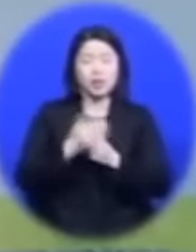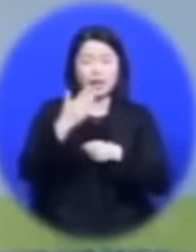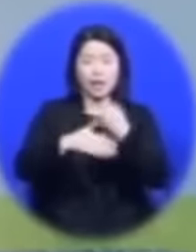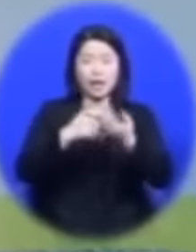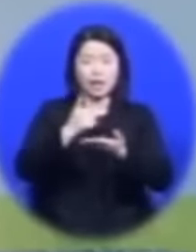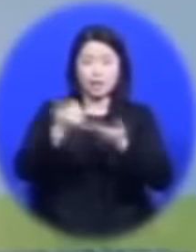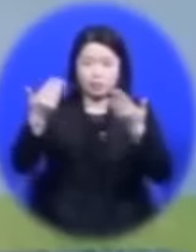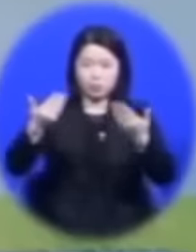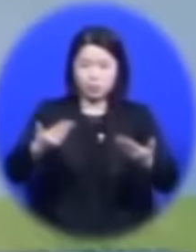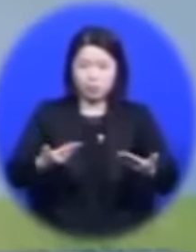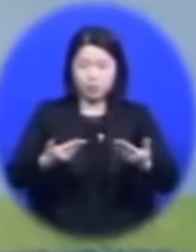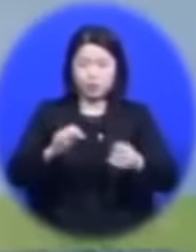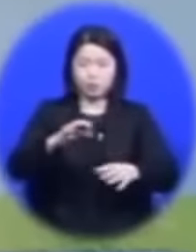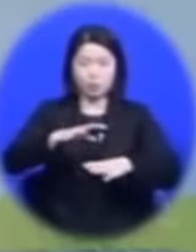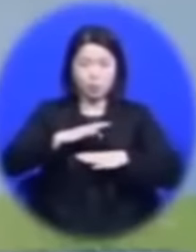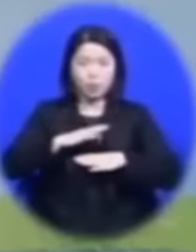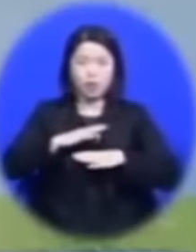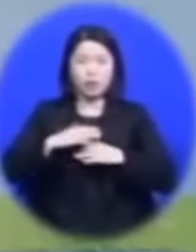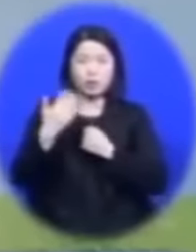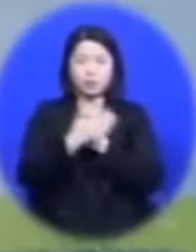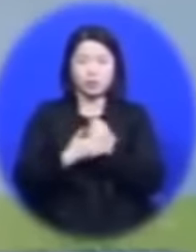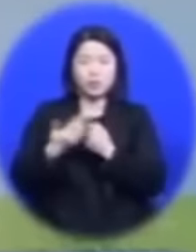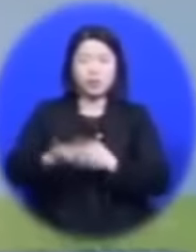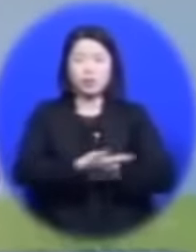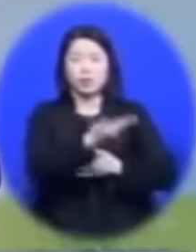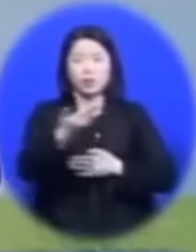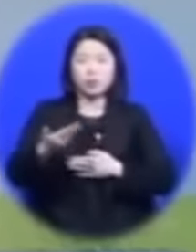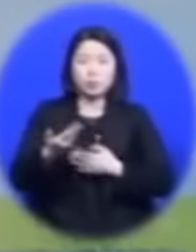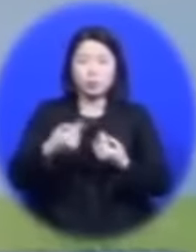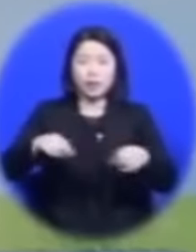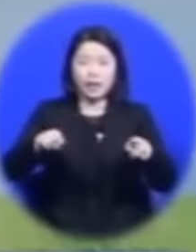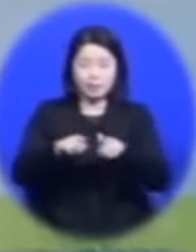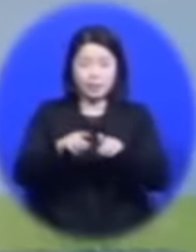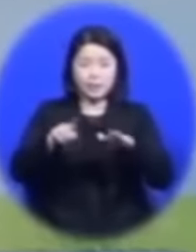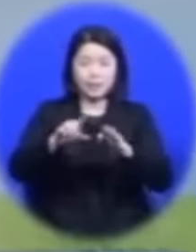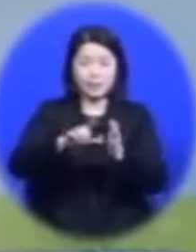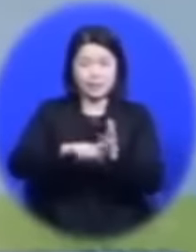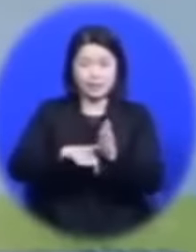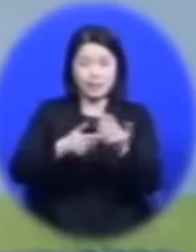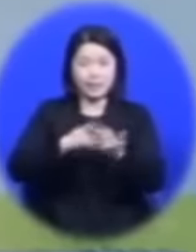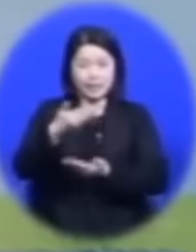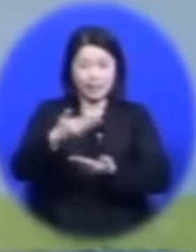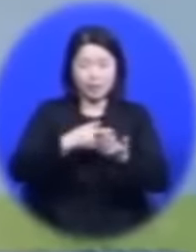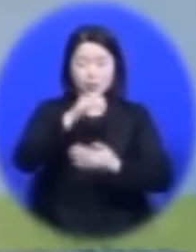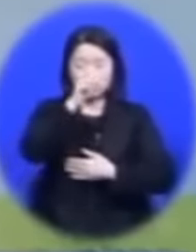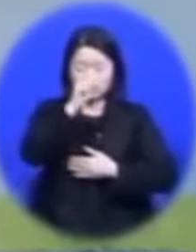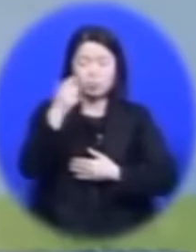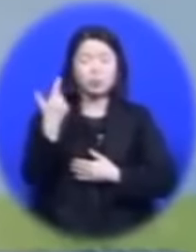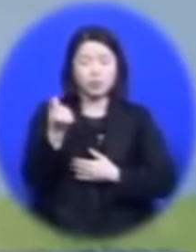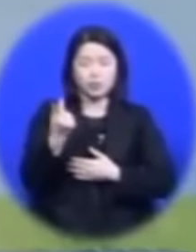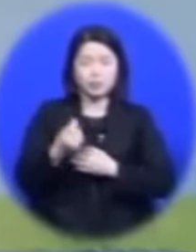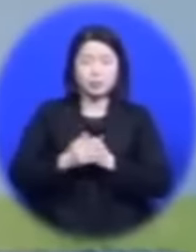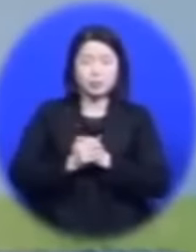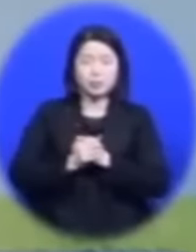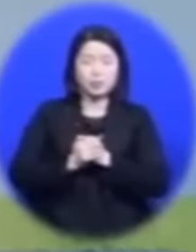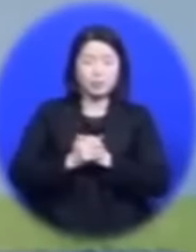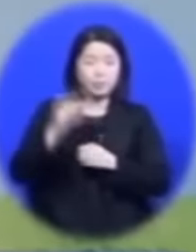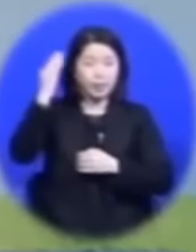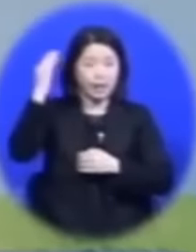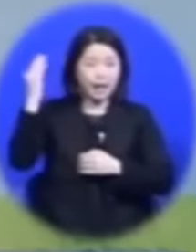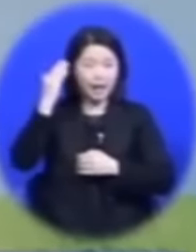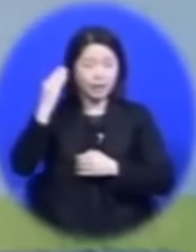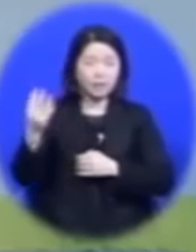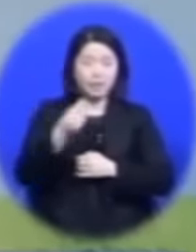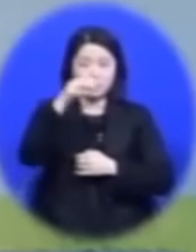참 놀라운 은혜를 여러분들과 함께 오늘 이 시간에 좀 나누면 좋겠습니다. 국내 성지순례를